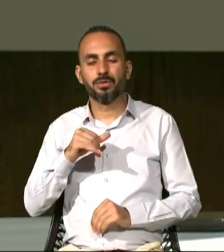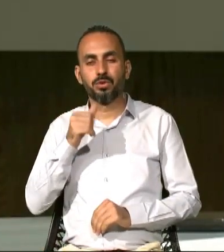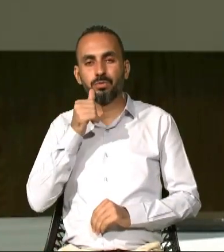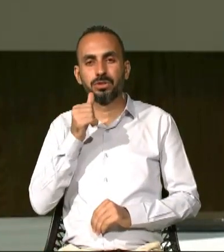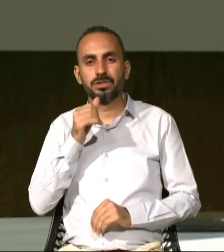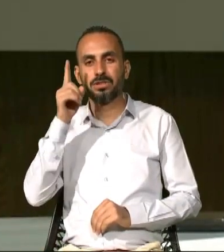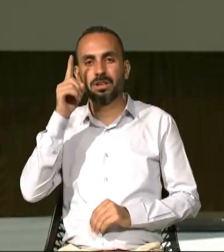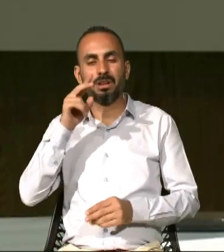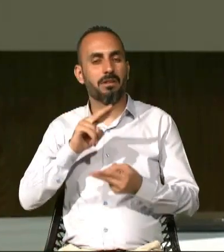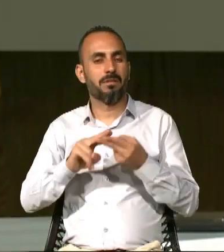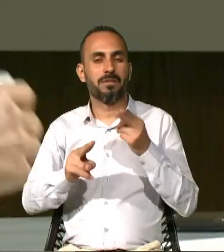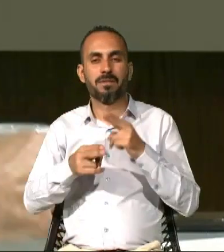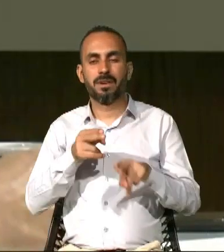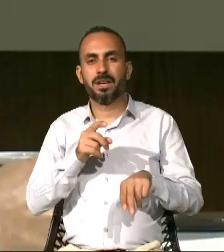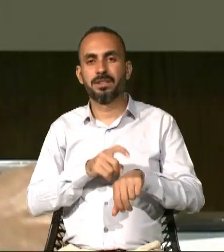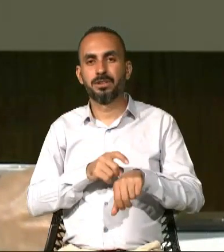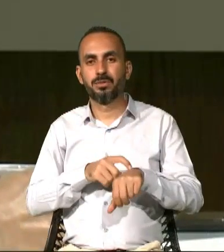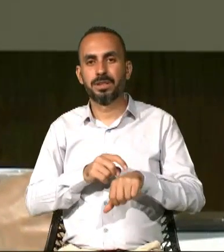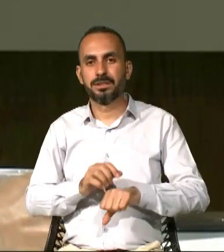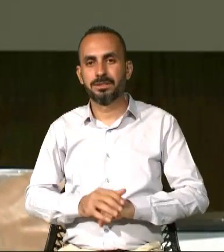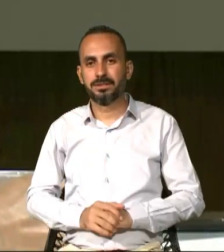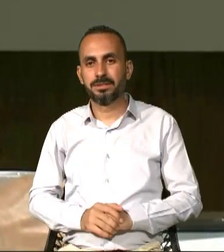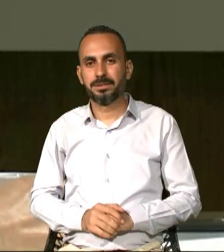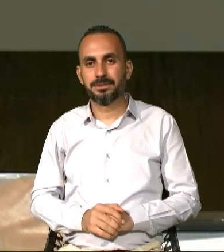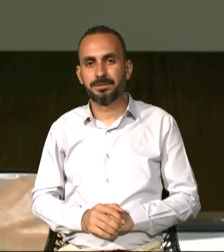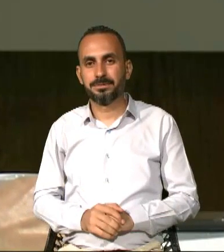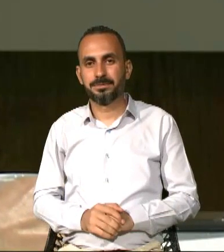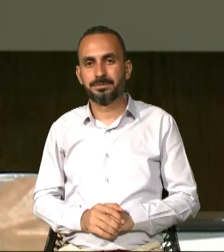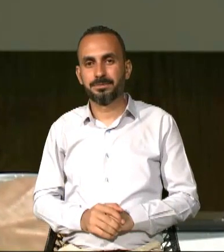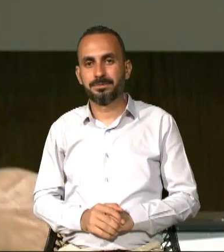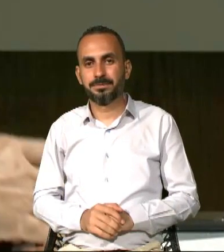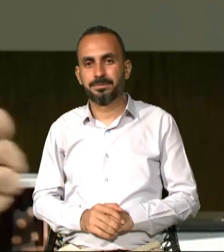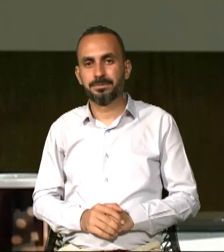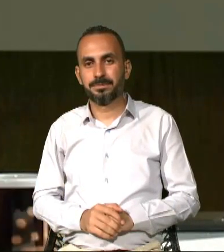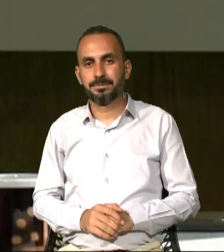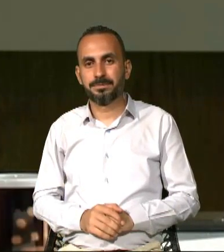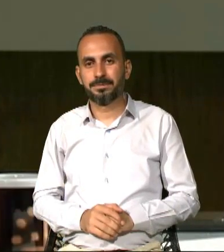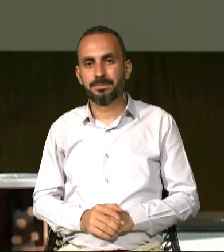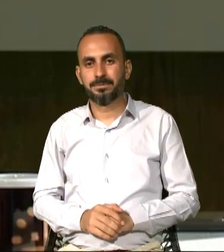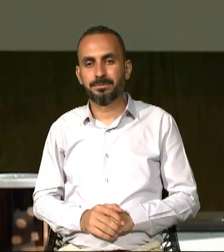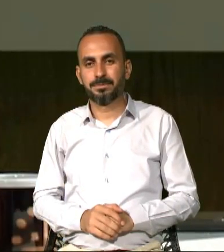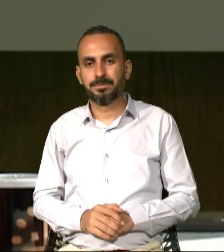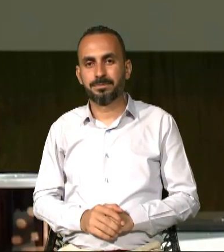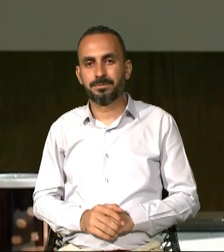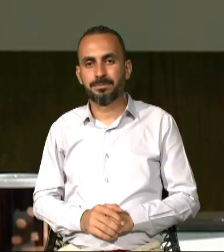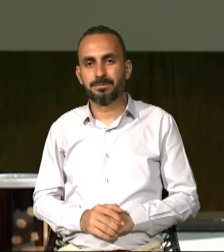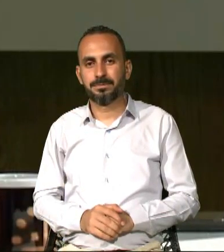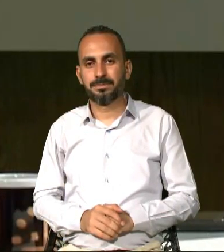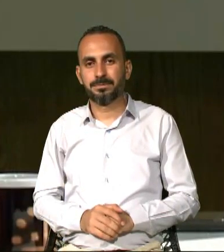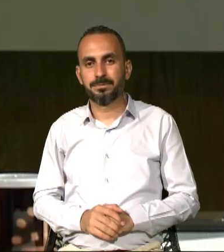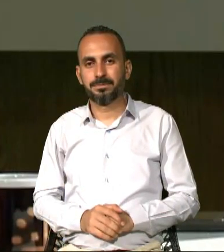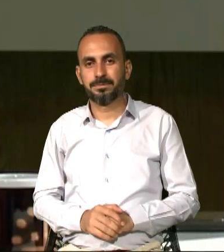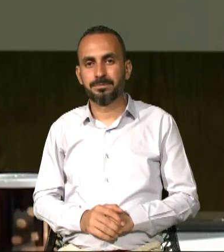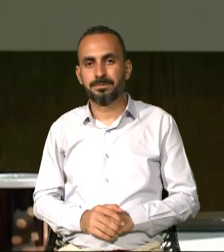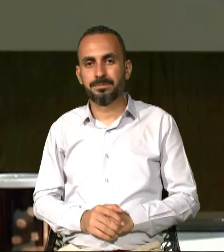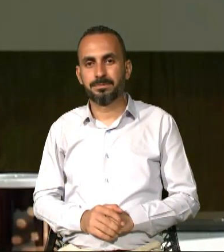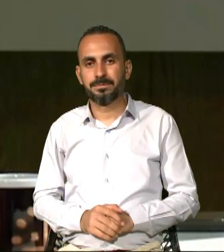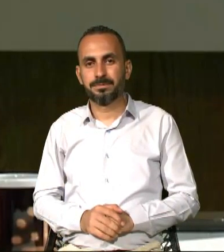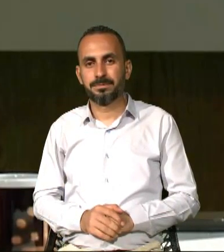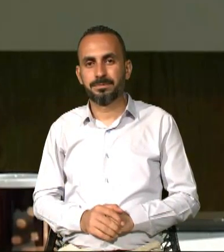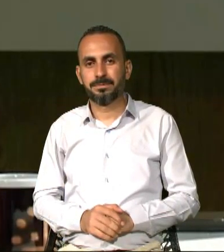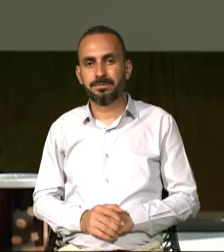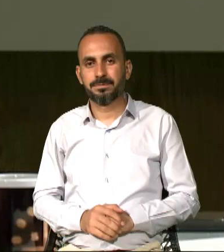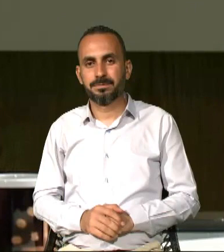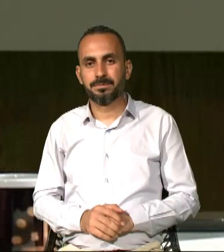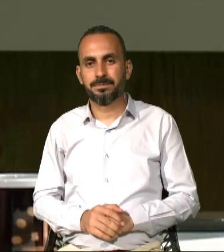قبل فيروس كورونا او بعده. فهي اللي كان بتم مستعرضات للامتحان اتي